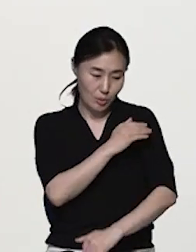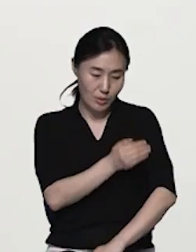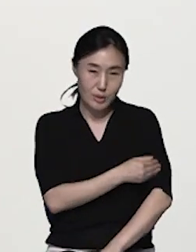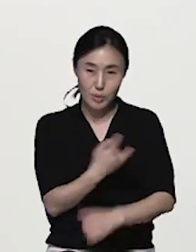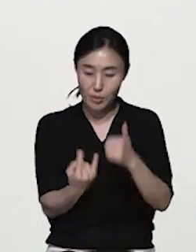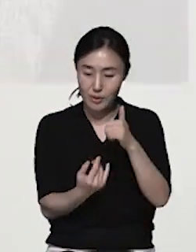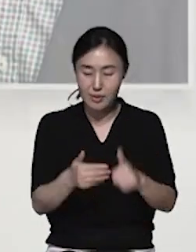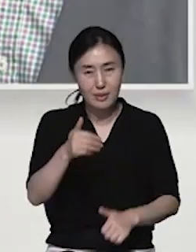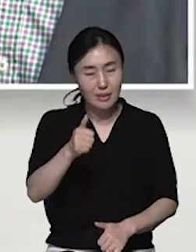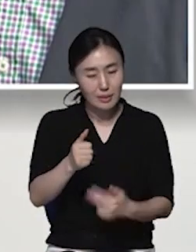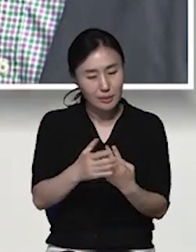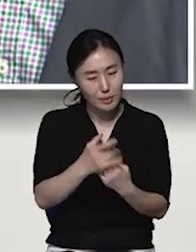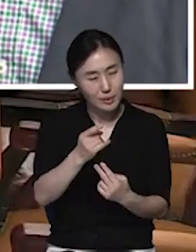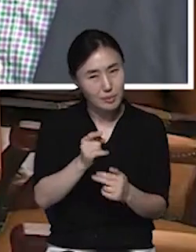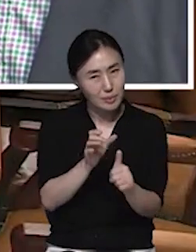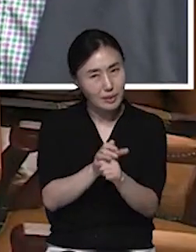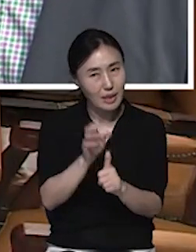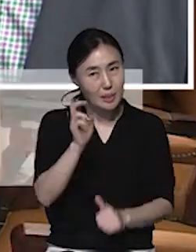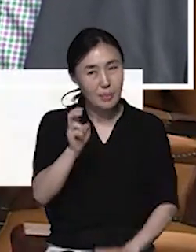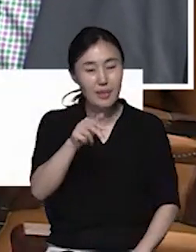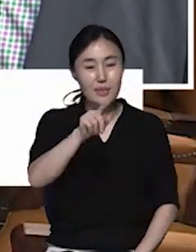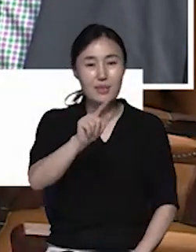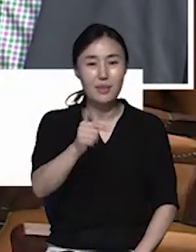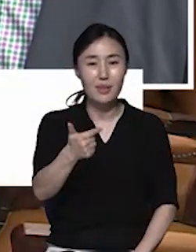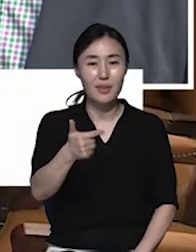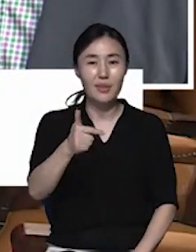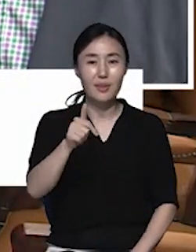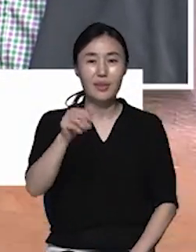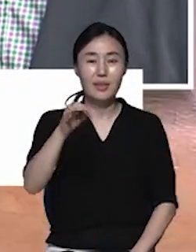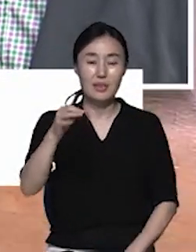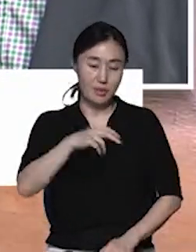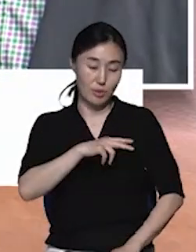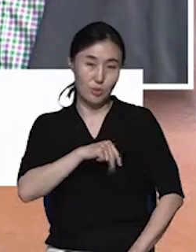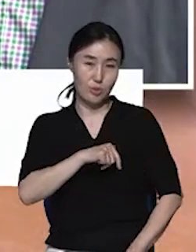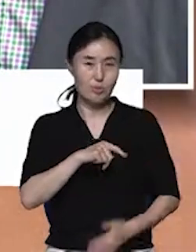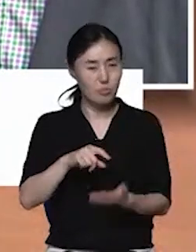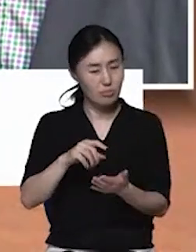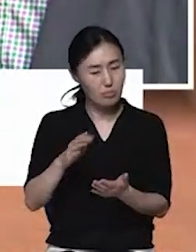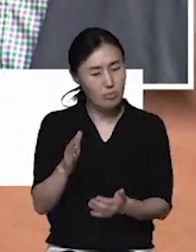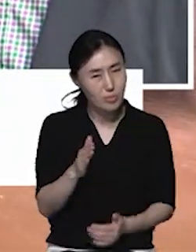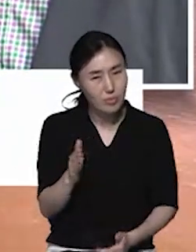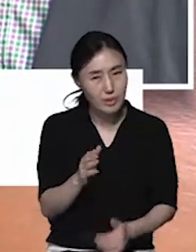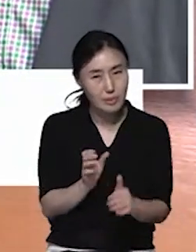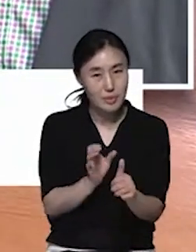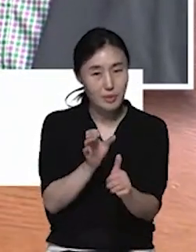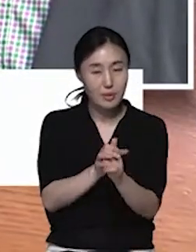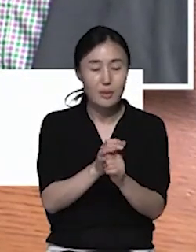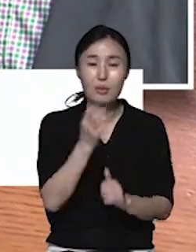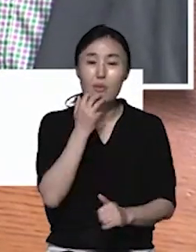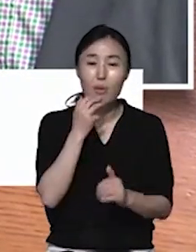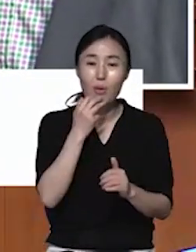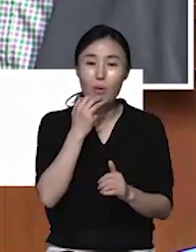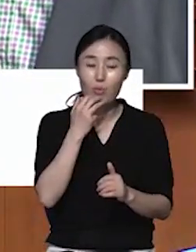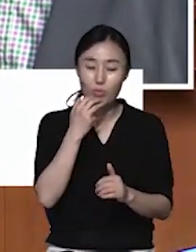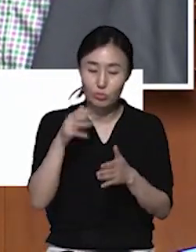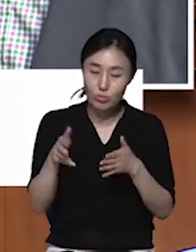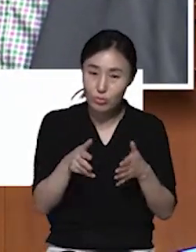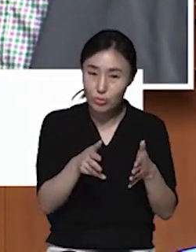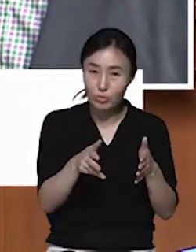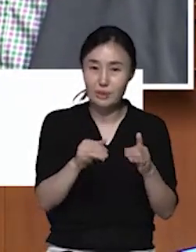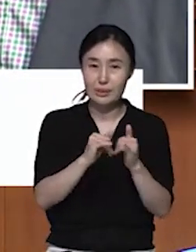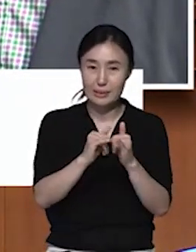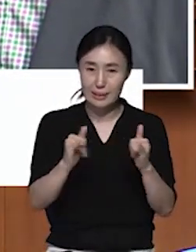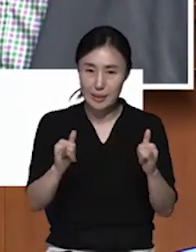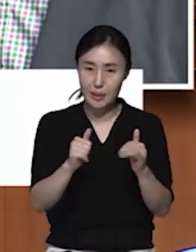알려졌습니다. 그런데 전현희 의원, 전 의원 정도를 임명해서 수도권 한강벨트의